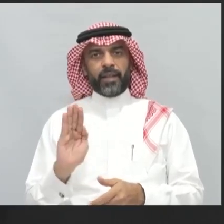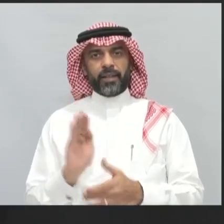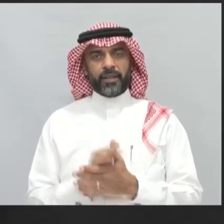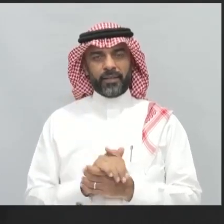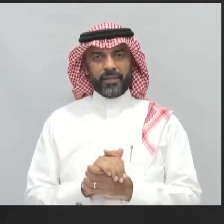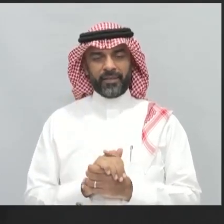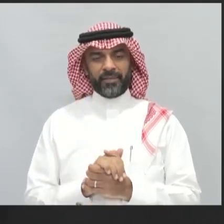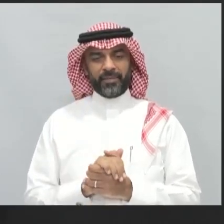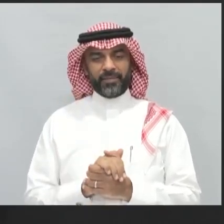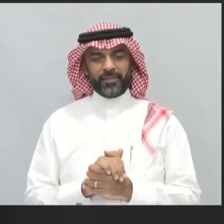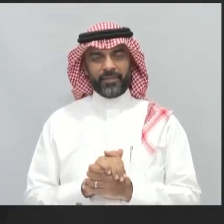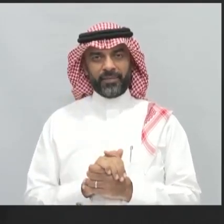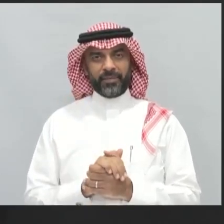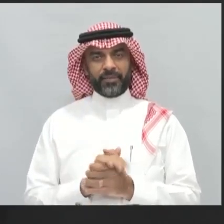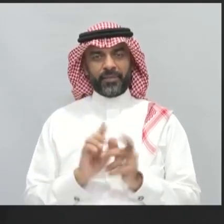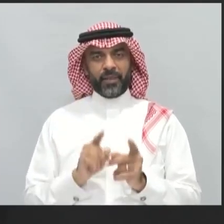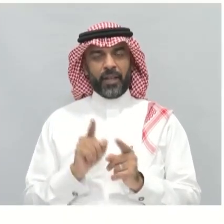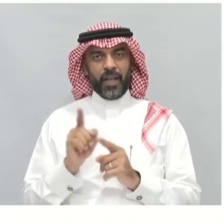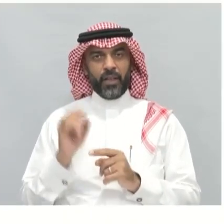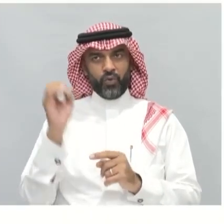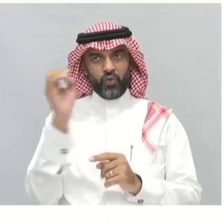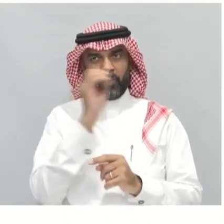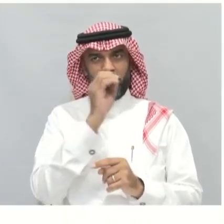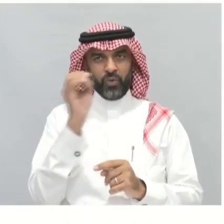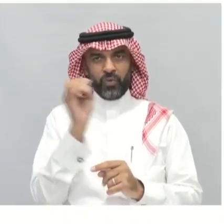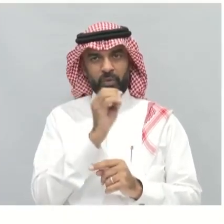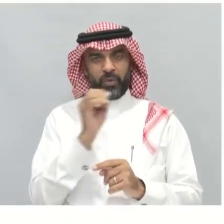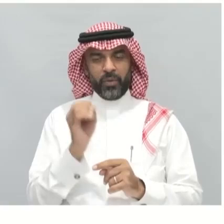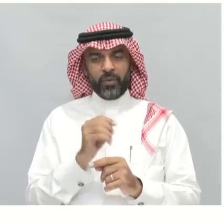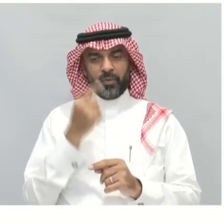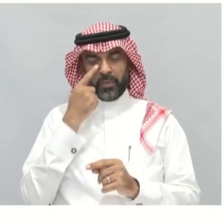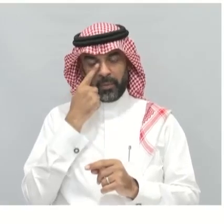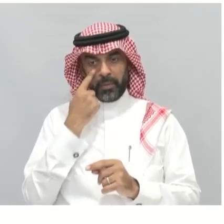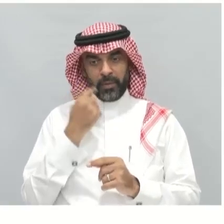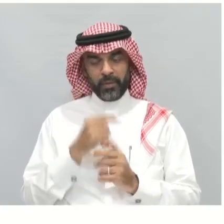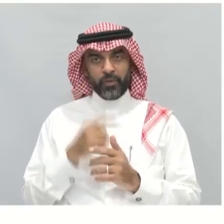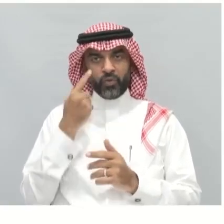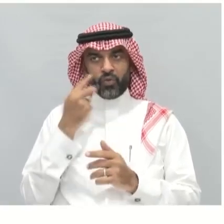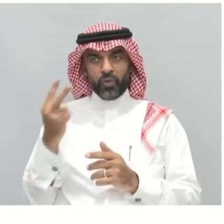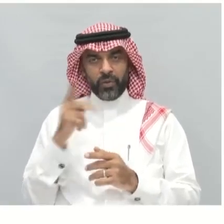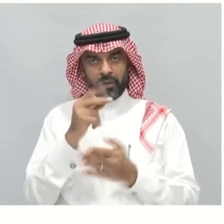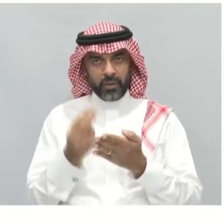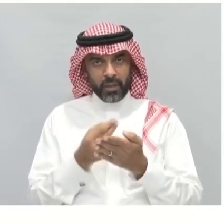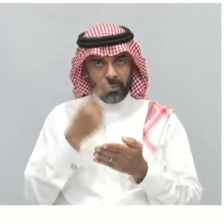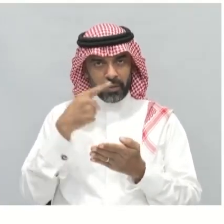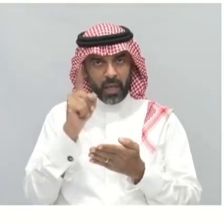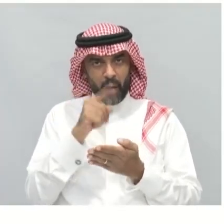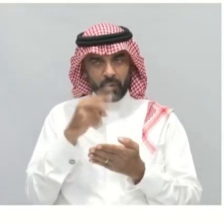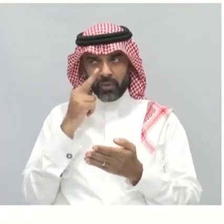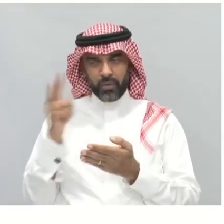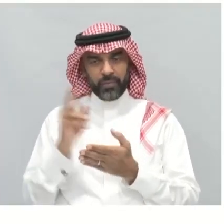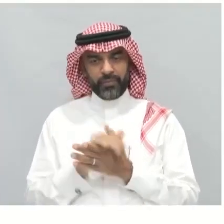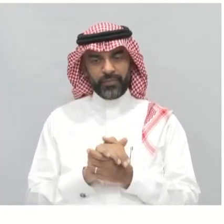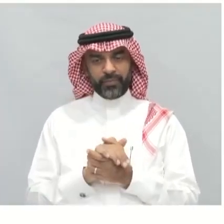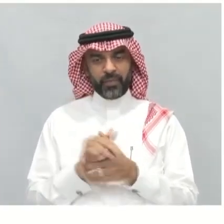الدرس اذا هذه هي الجمل راجع ما كتبته معي الان